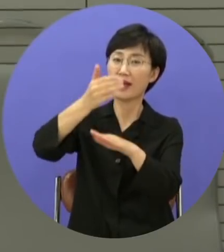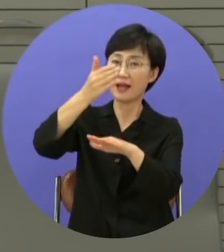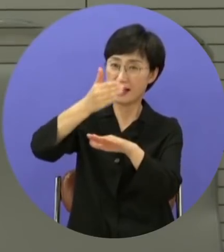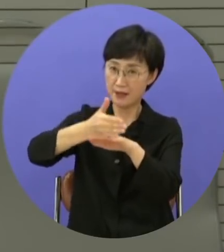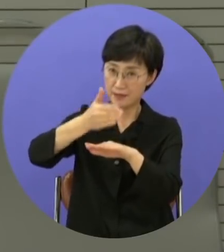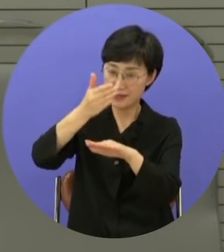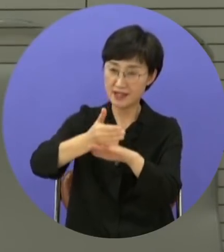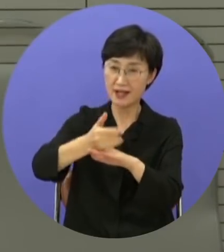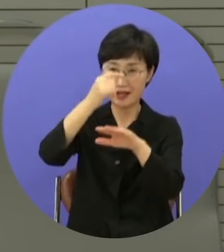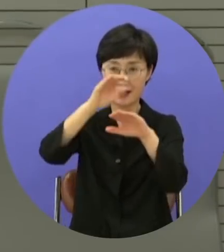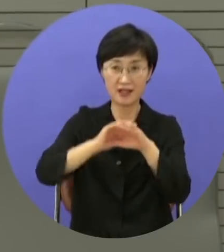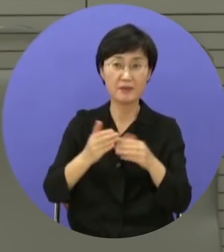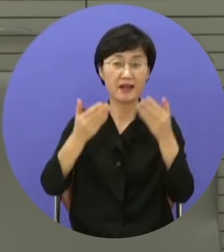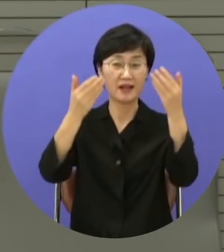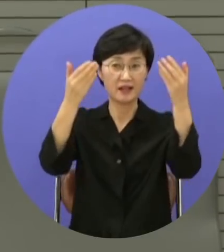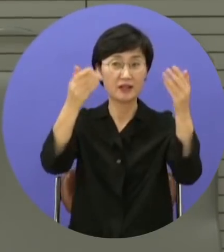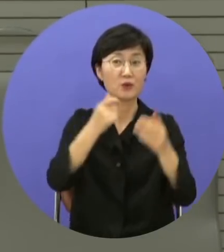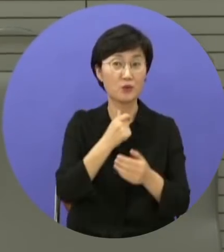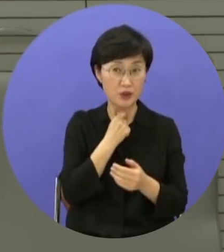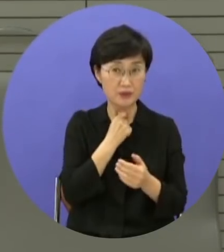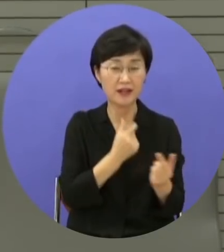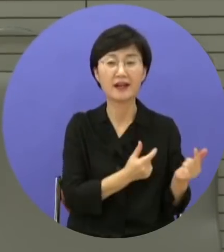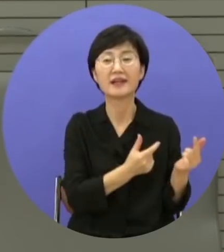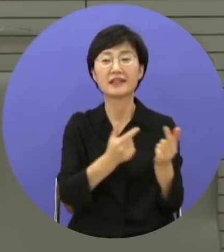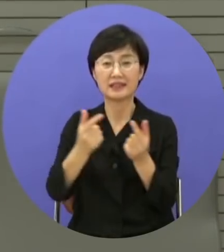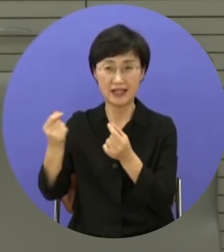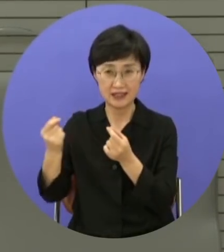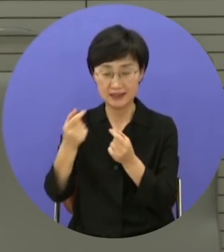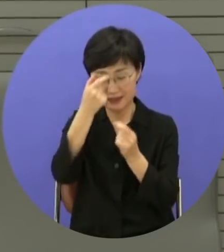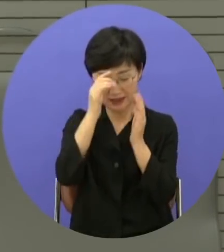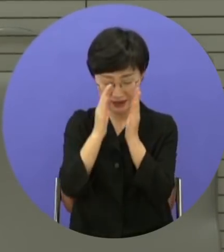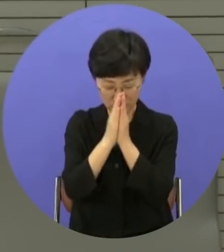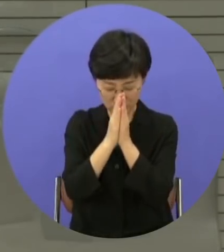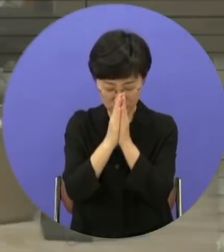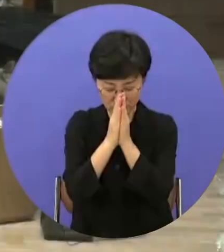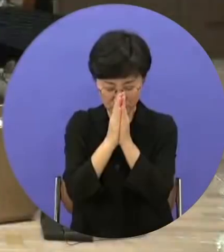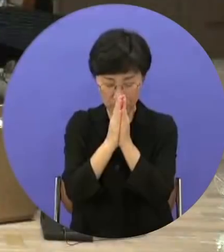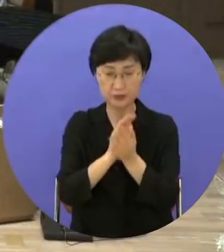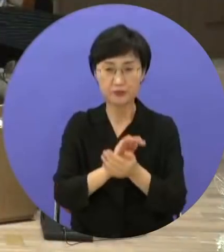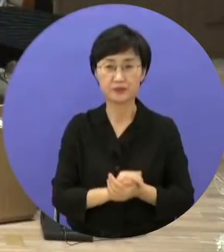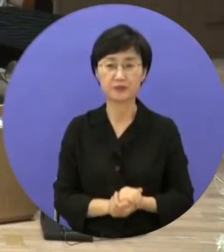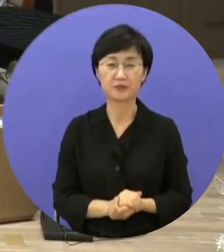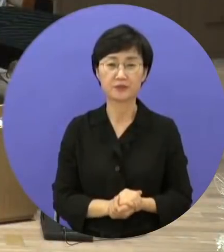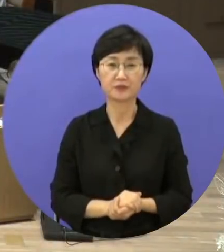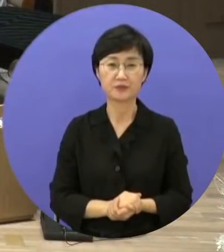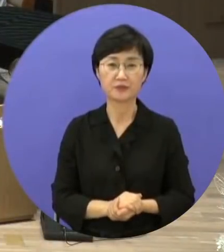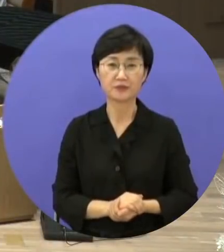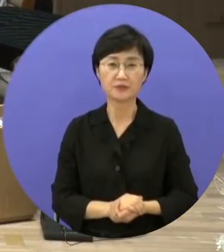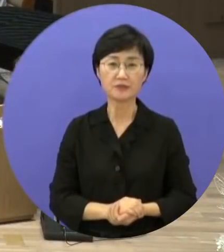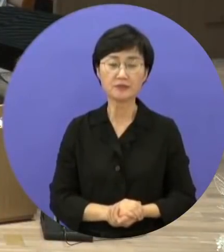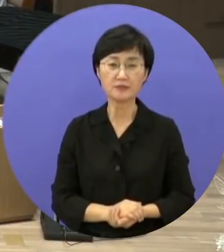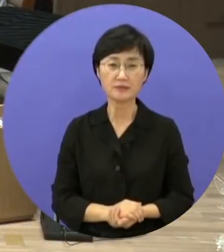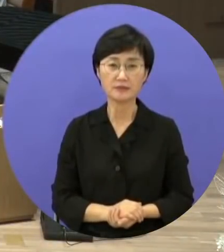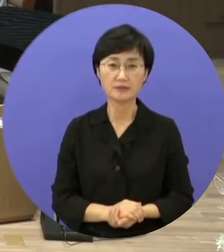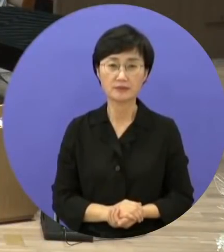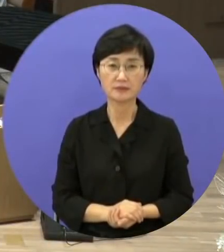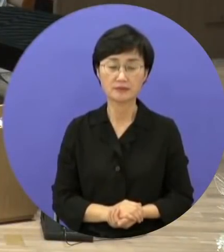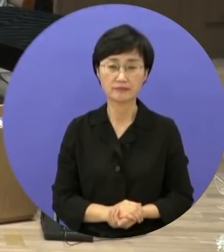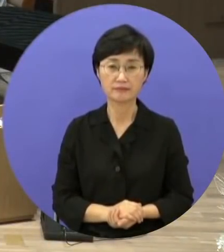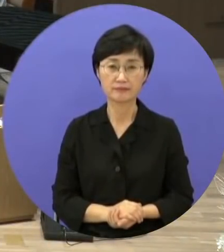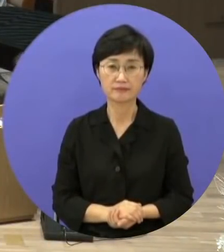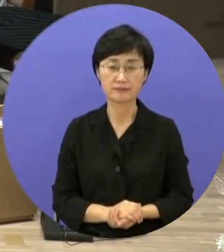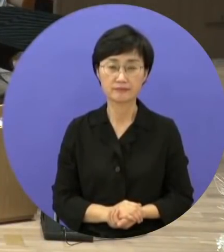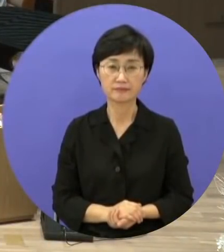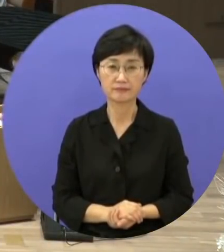주학에 맞춰 묵상기도 드림으로 성탄 감사 예배를 시작하도록 하겠습니다. We will begin the Christmas worship with meditative prayer.